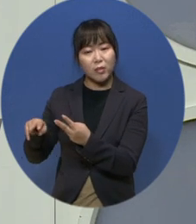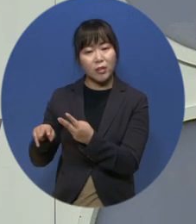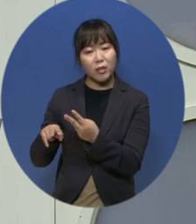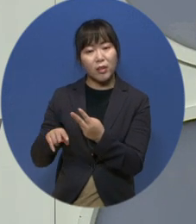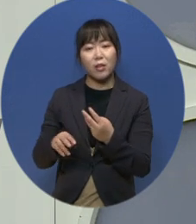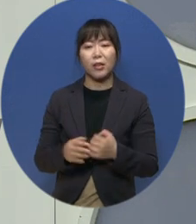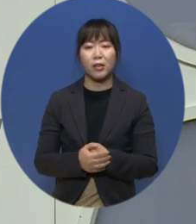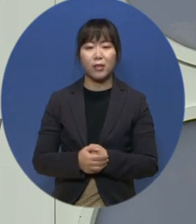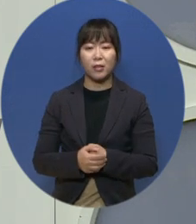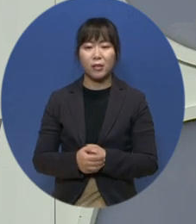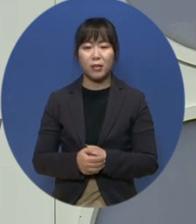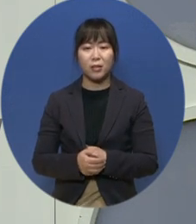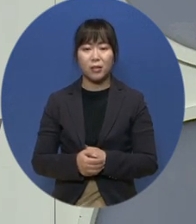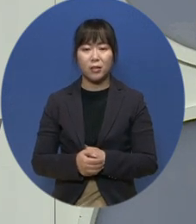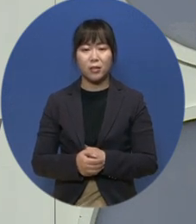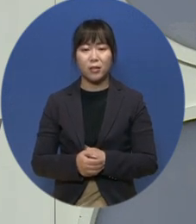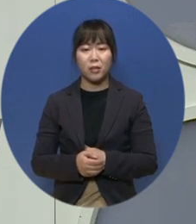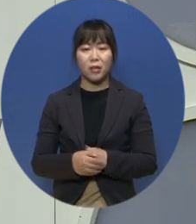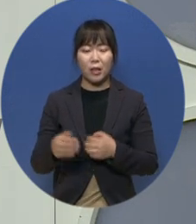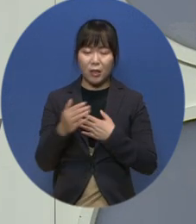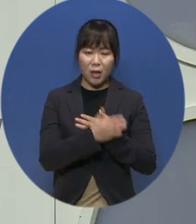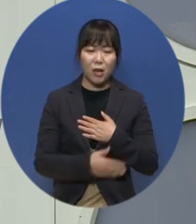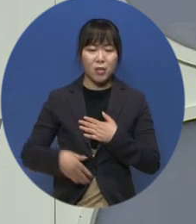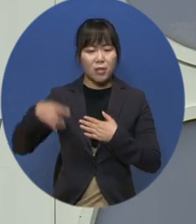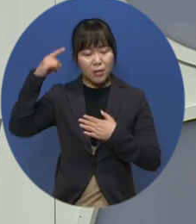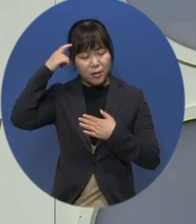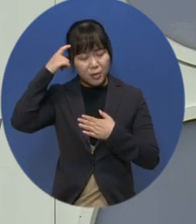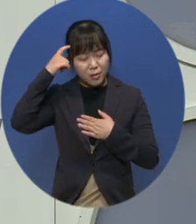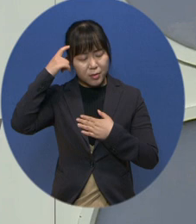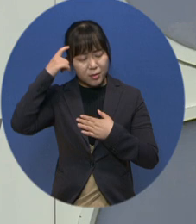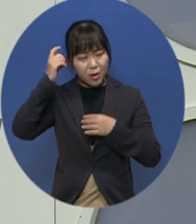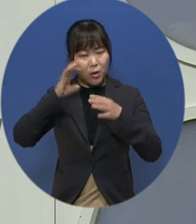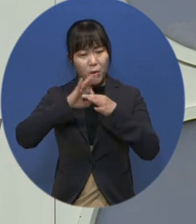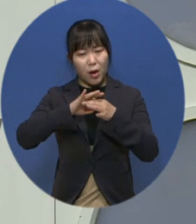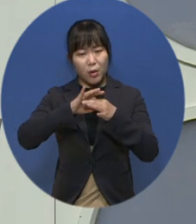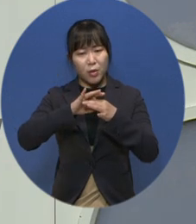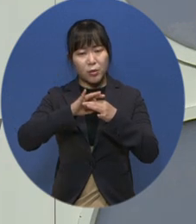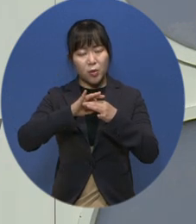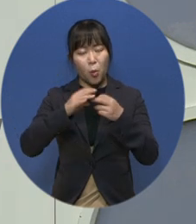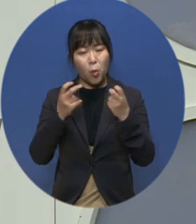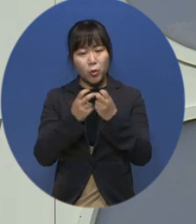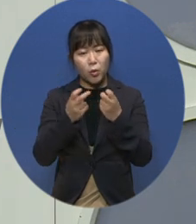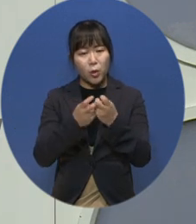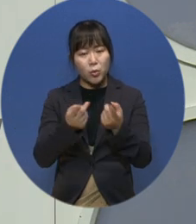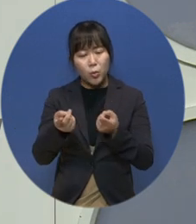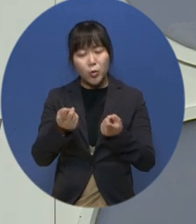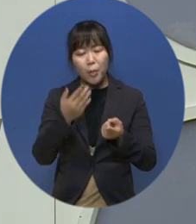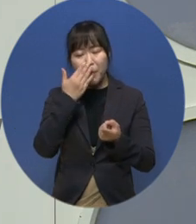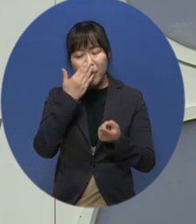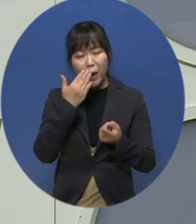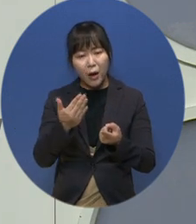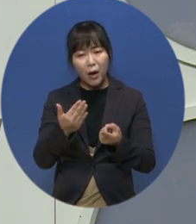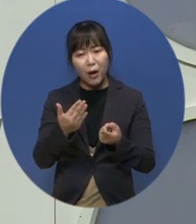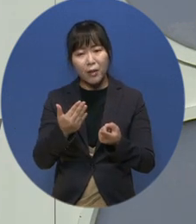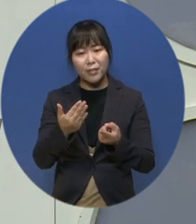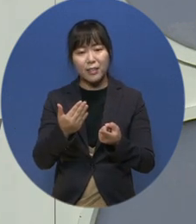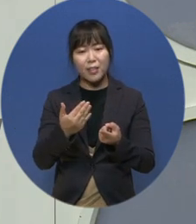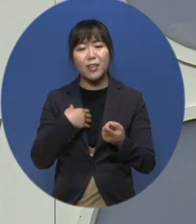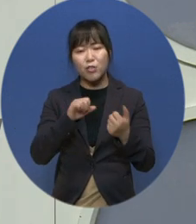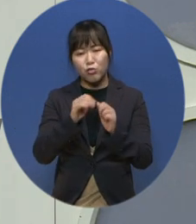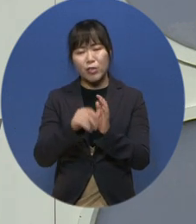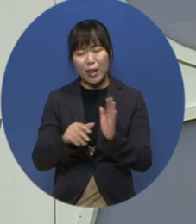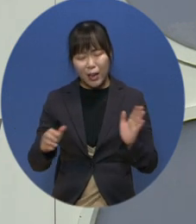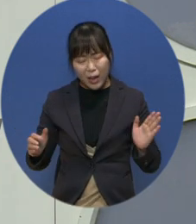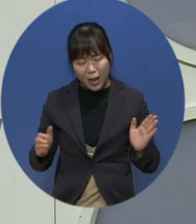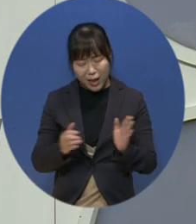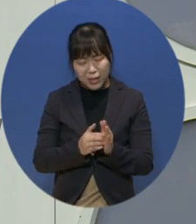그러니까 육체와 정신에 대한 걸 어떻게 밸런스를 맞출 것이냐. 이거는 저의 죽을 때까지